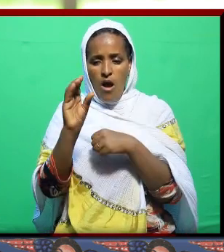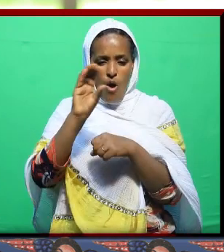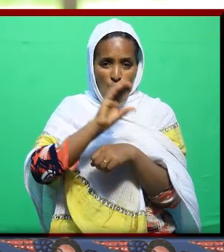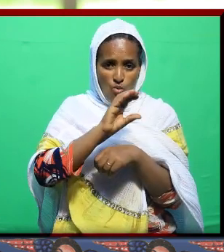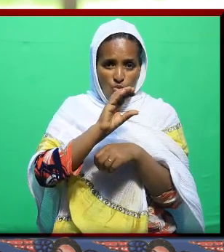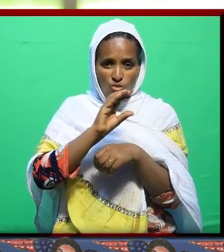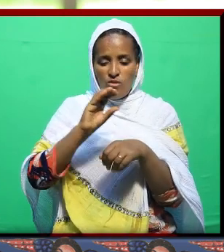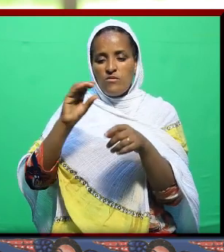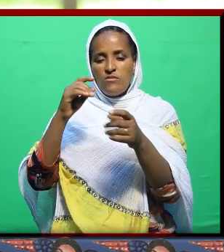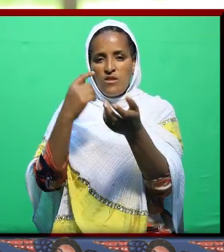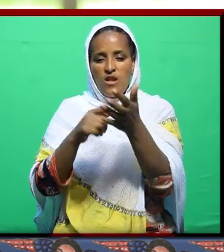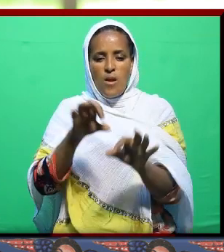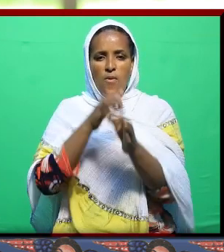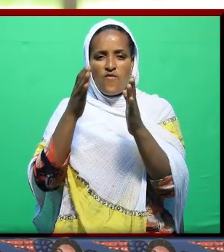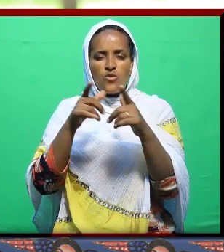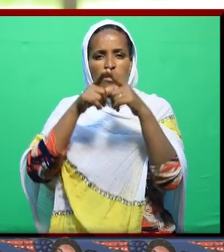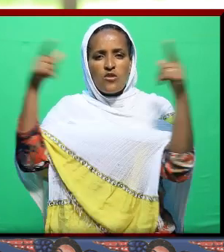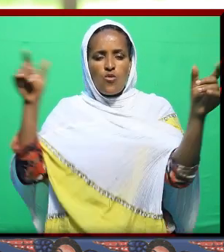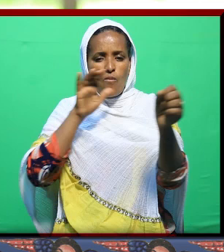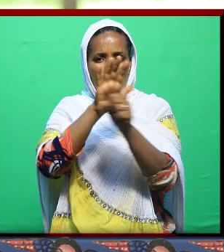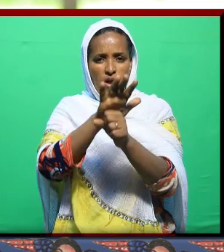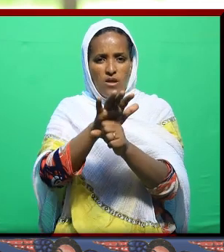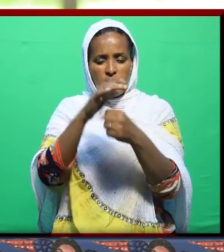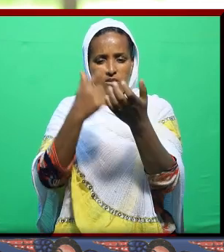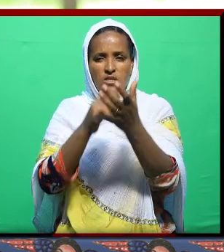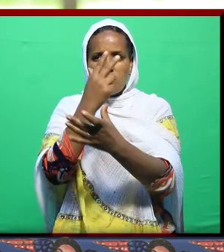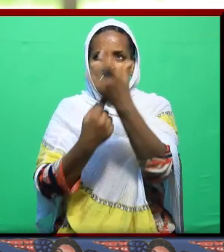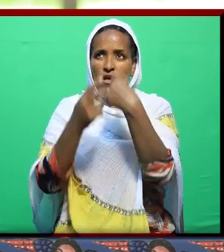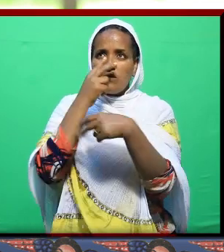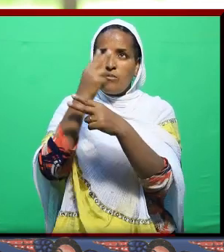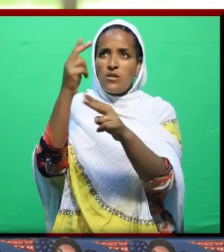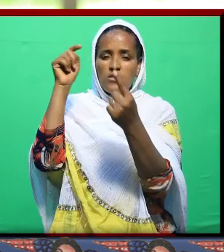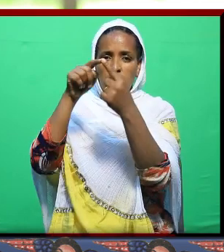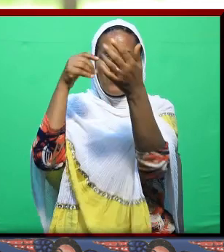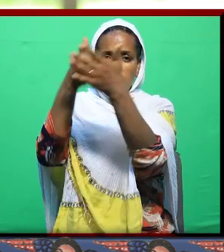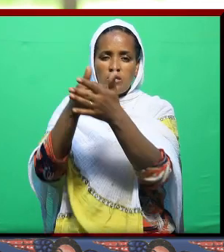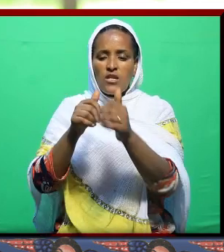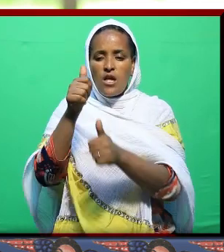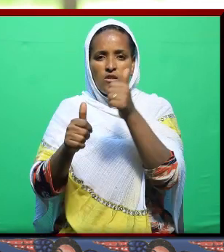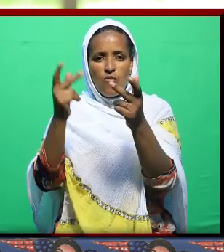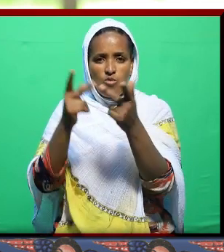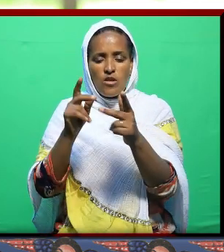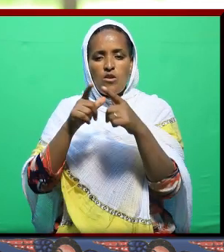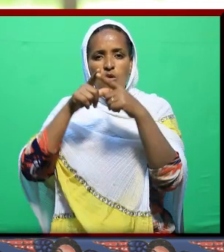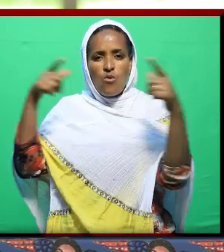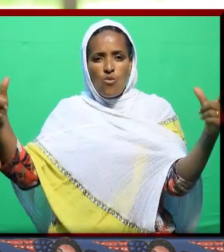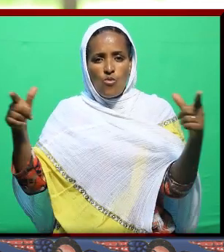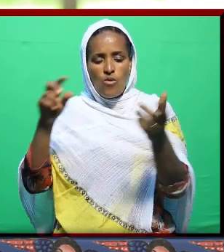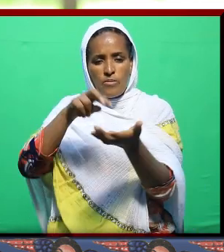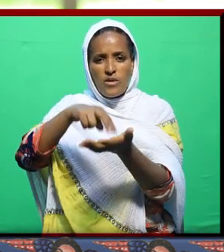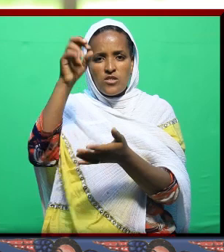እንደሆነች ሁሉ ለመንፈሳዊ ለትልቁ ብቃትም ከወይነሳ ስላሴን ለማየት እስከሚያደርሰን ድረስ የትኛው ነው